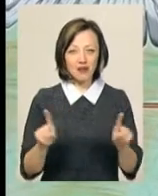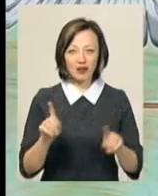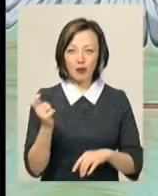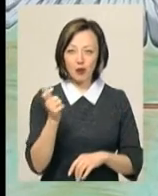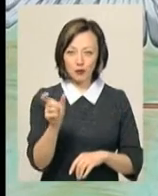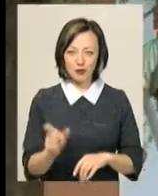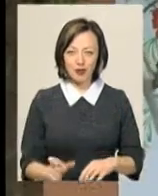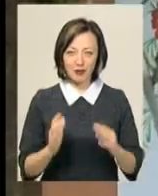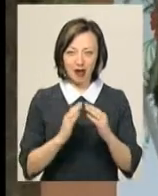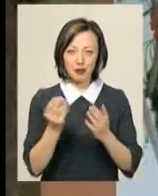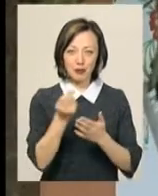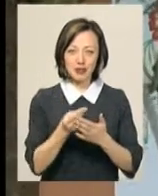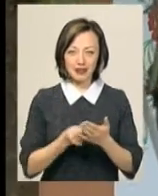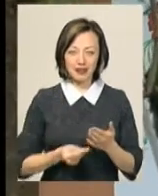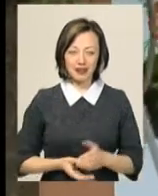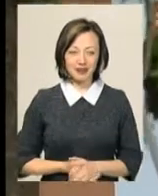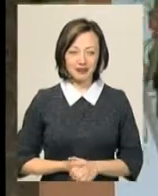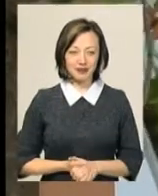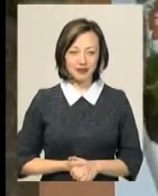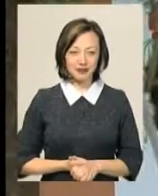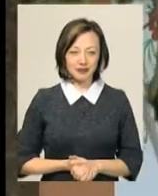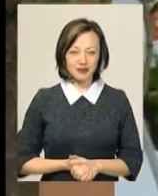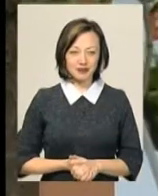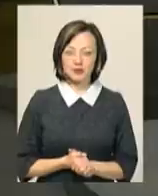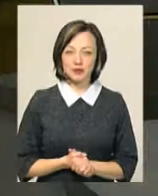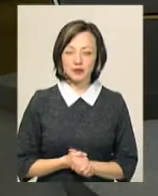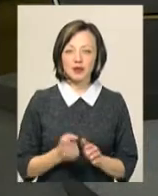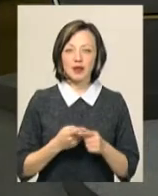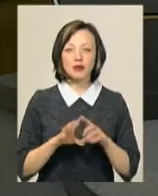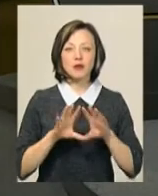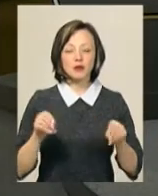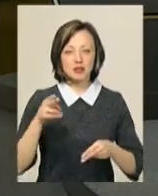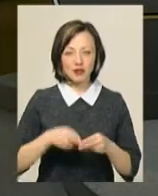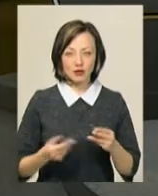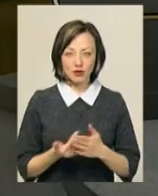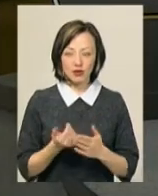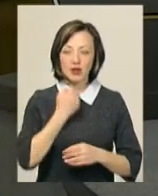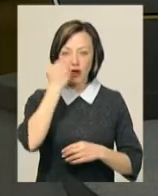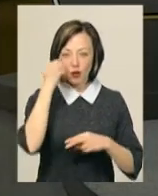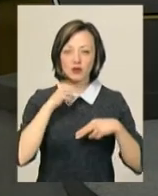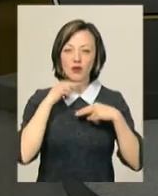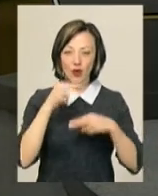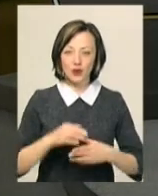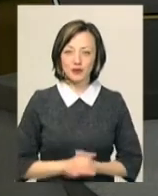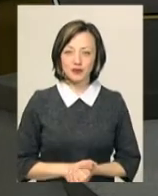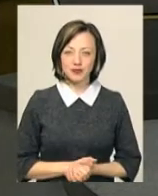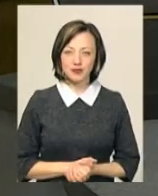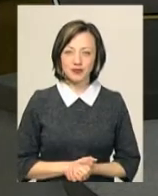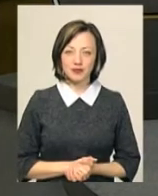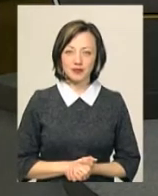господарем хати писанки. Світлана Поробок, Дем'ян Цегольник, новини Поділля Центр. На цьому ми завершуємо випуск. Дякуємо вам за увагу.